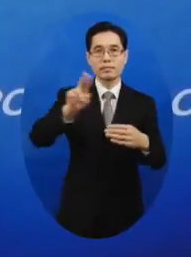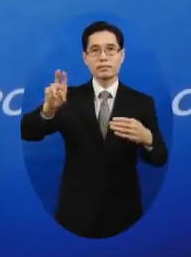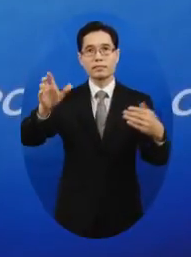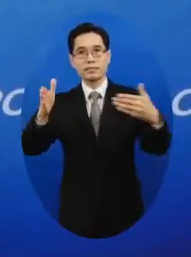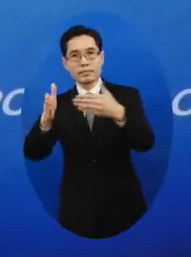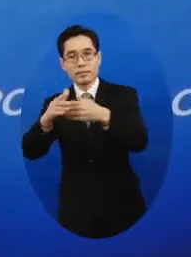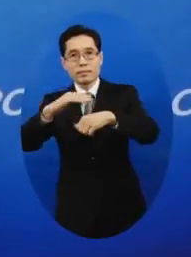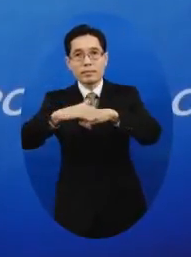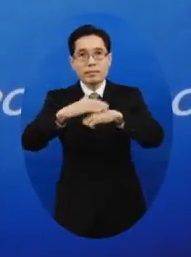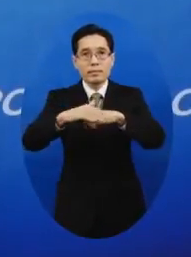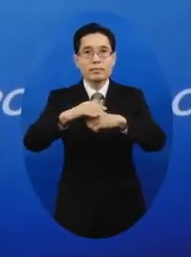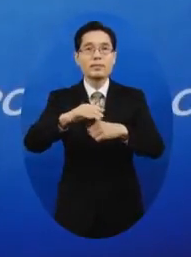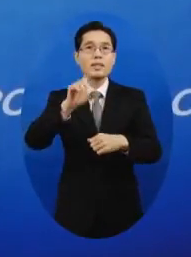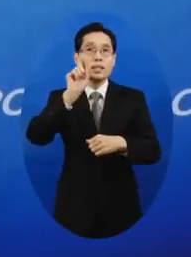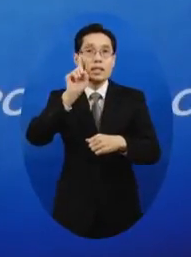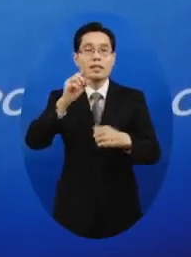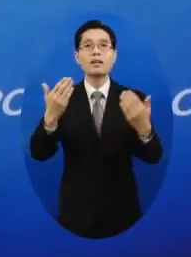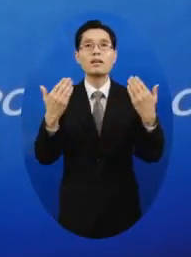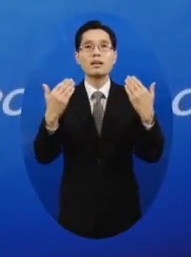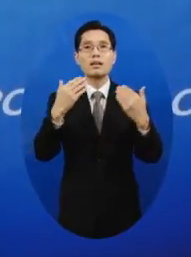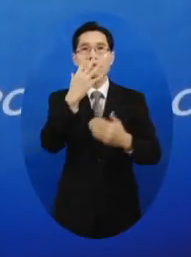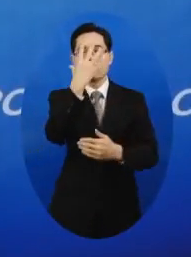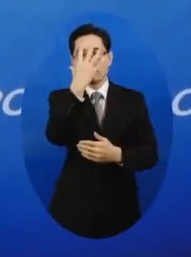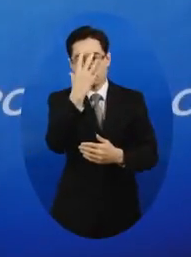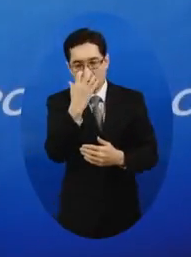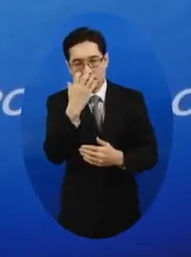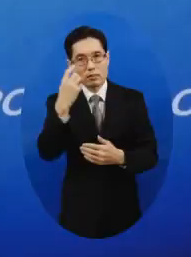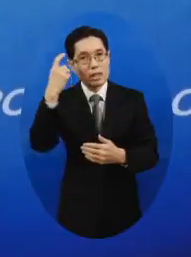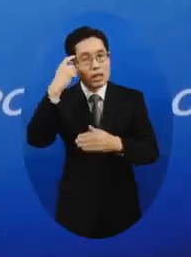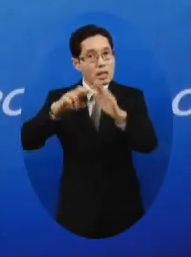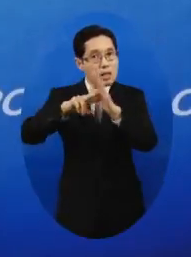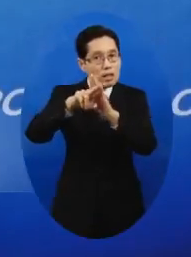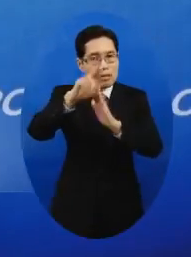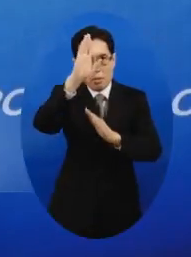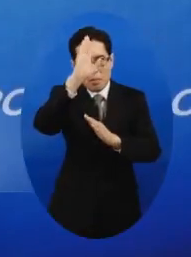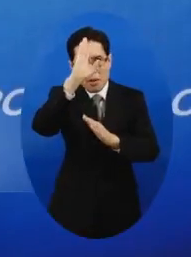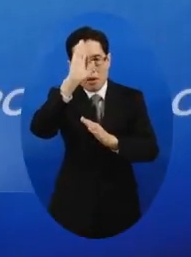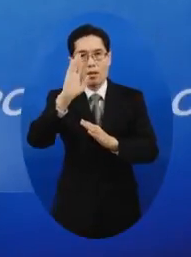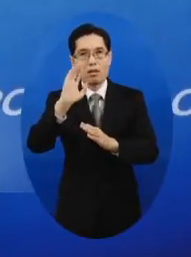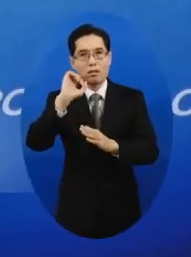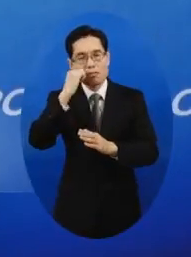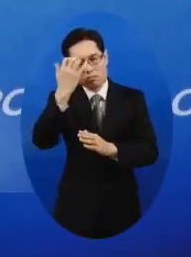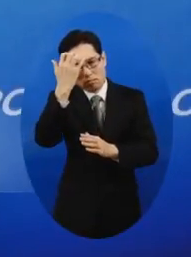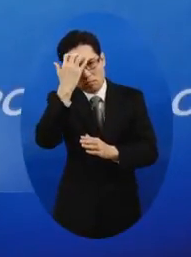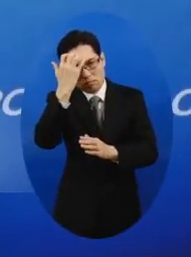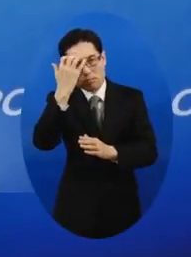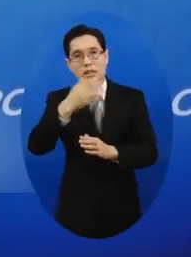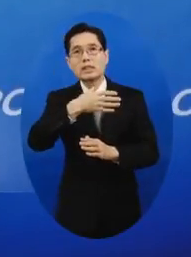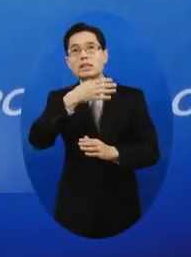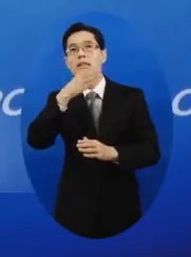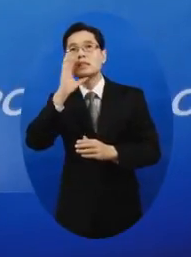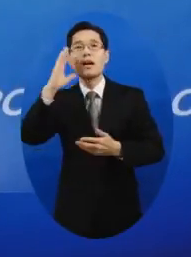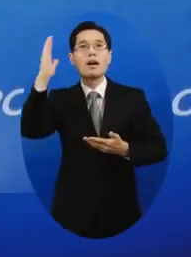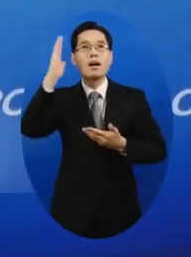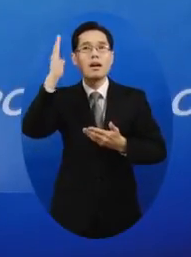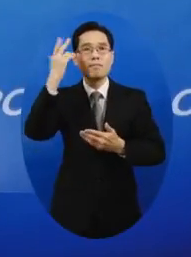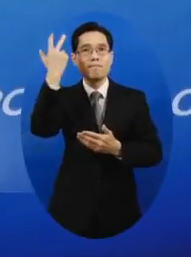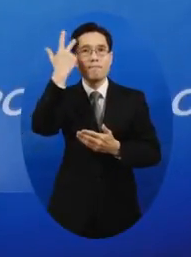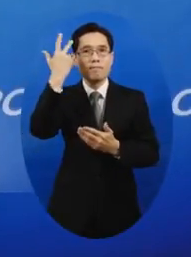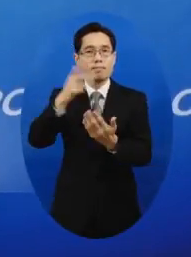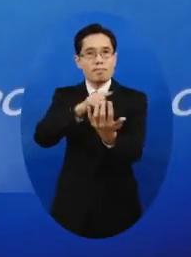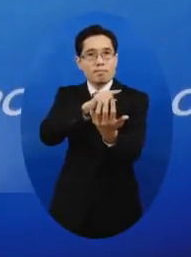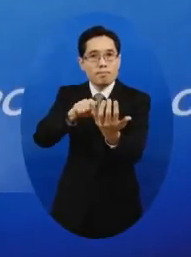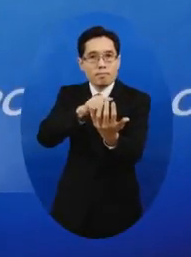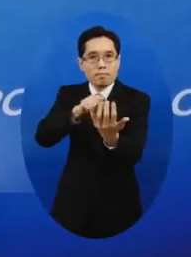지난 3월 16일부터 25일까지 되고 내일 학교에서 는 우울증과 건망증 등 어려움을 겪고 있는 고령 학습자를